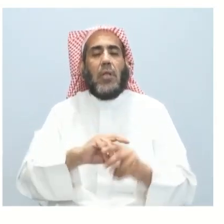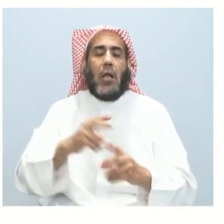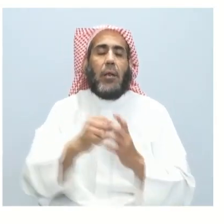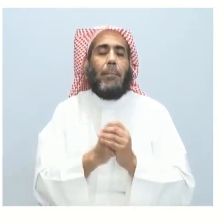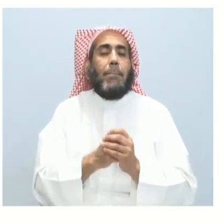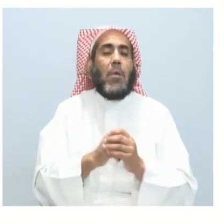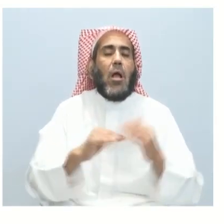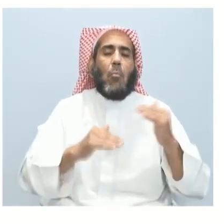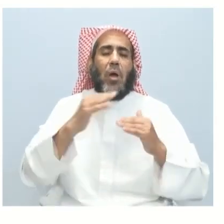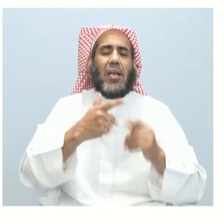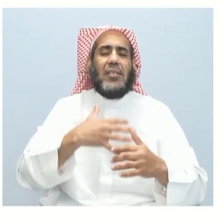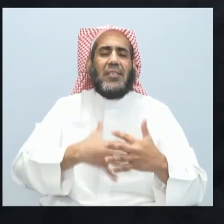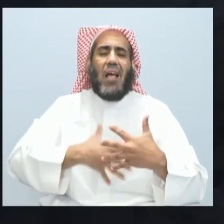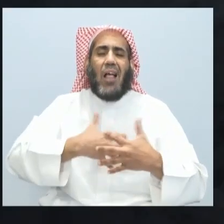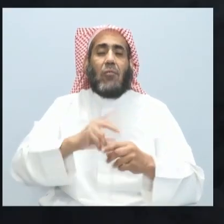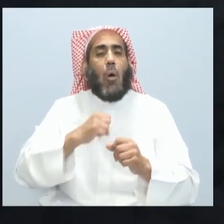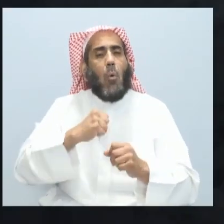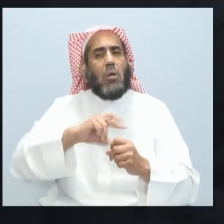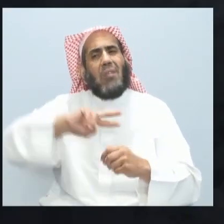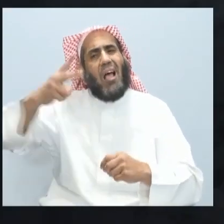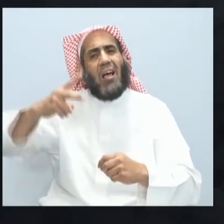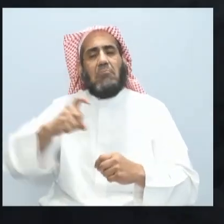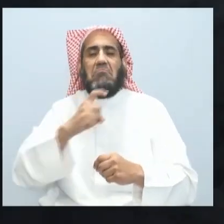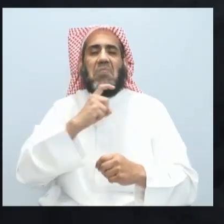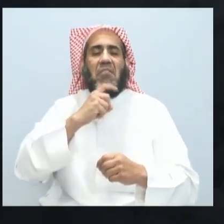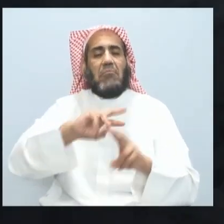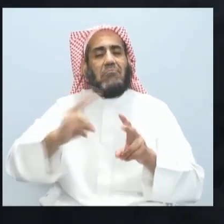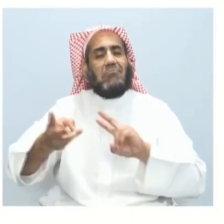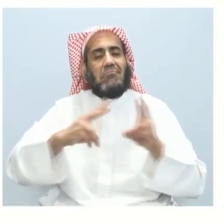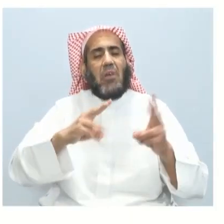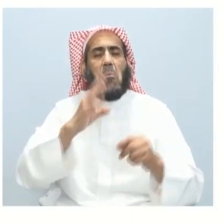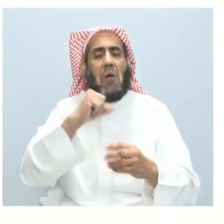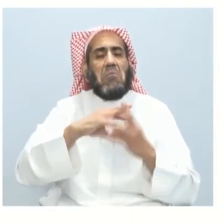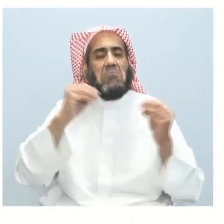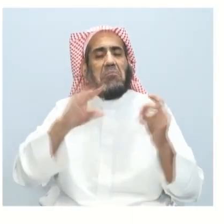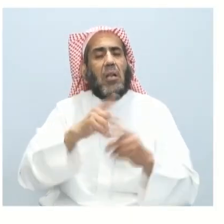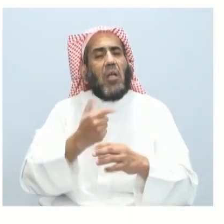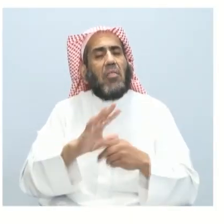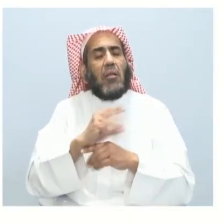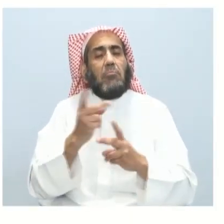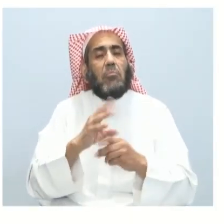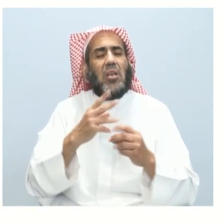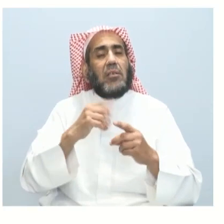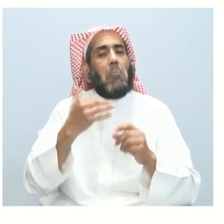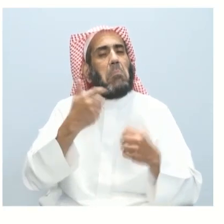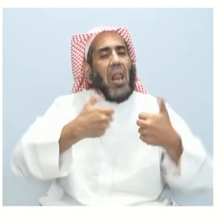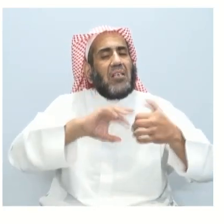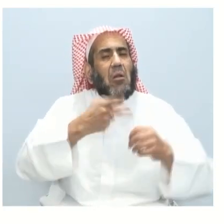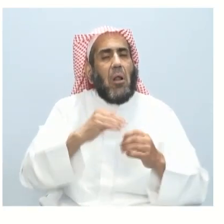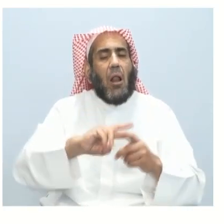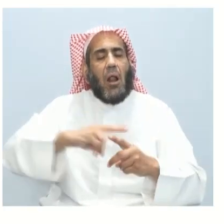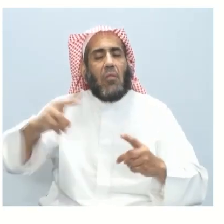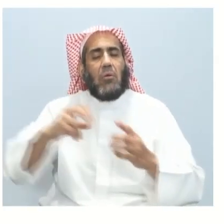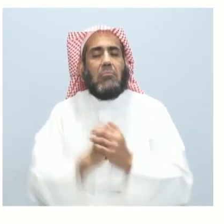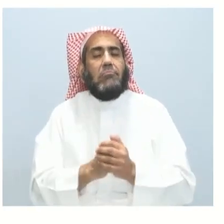خرين او مقياس العاطفه قد تكون عندك قويه وعند الاخر مثلا ضعيفه وامزجهم هنا ما يتاثر بالرثاء وما يتاثر بالغزل ومنه ما يتاثر بالاغراض